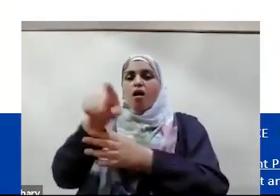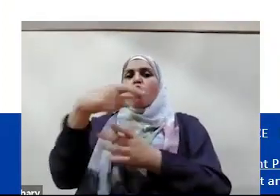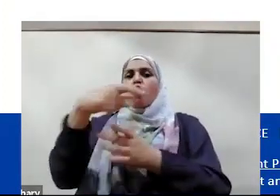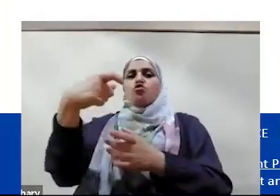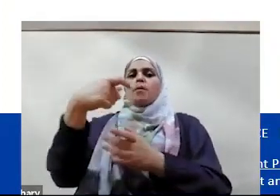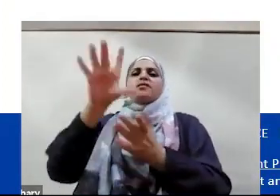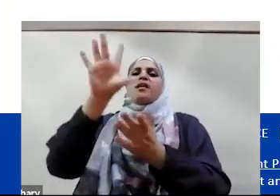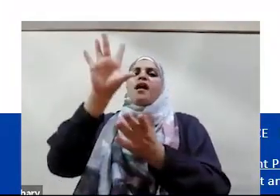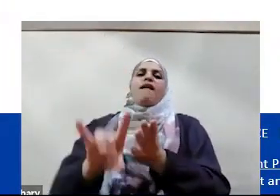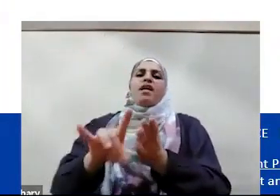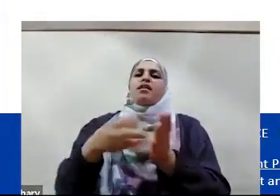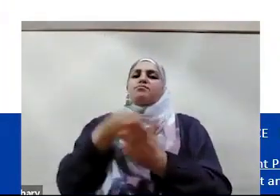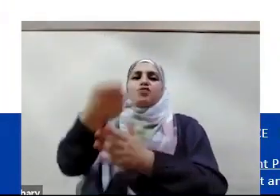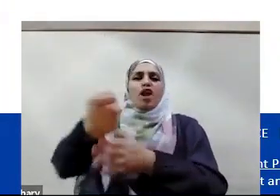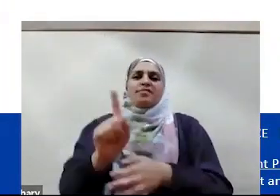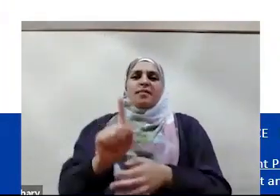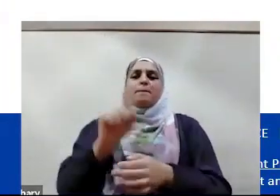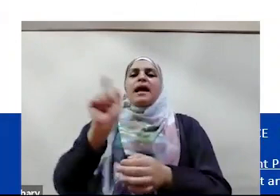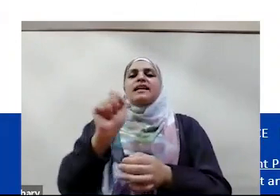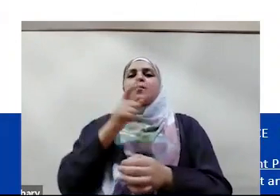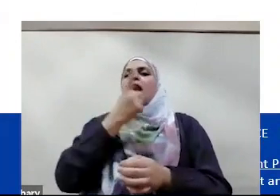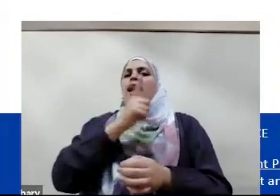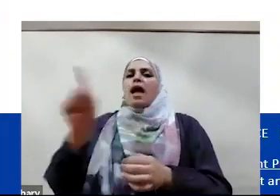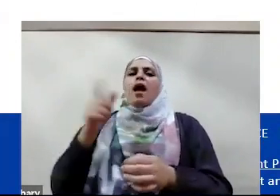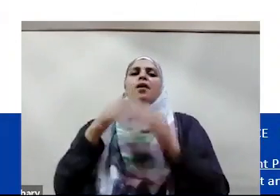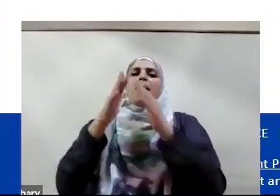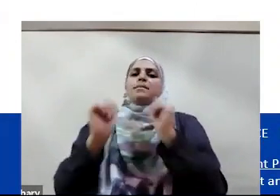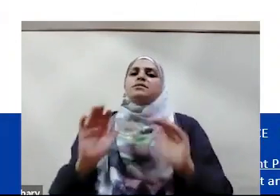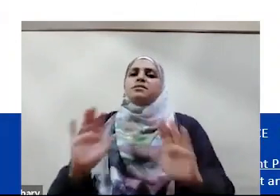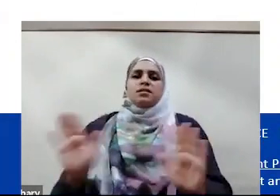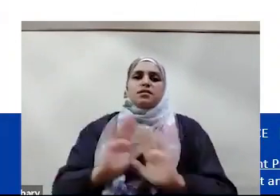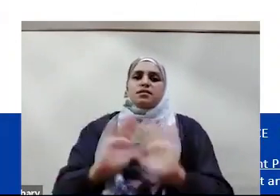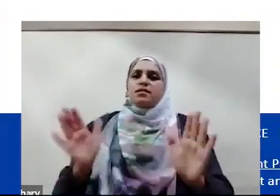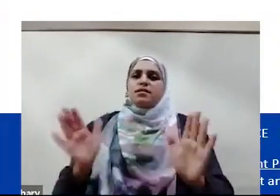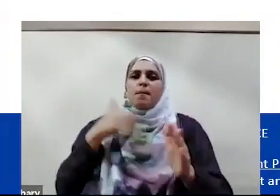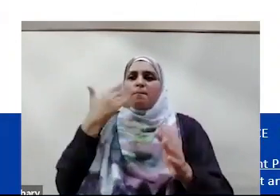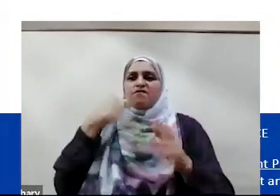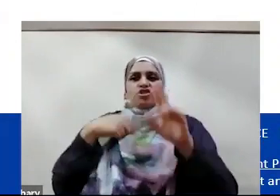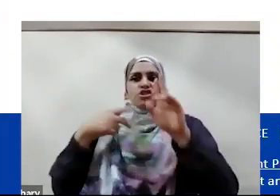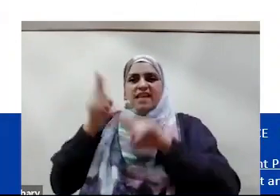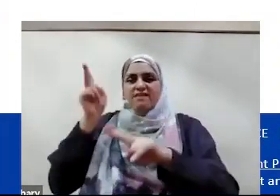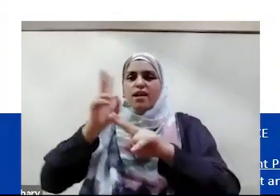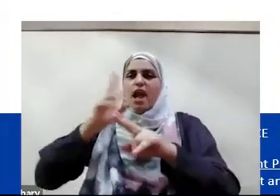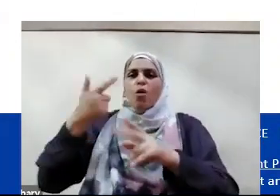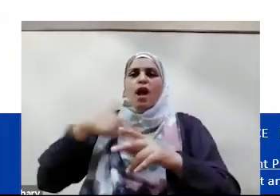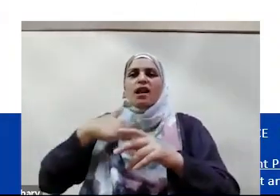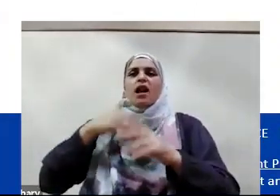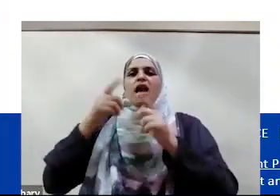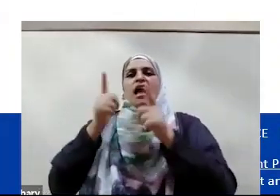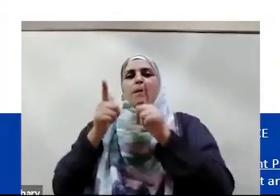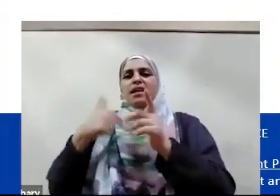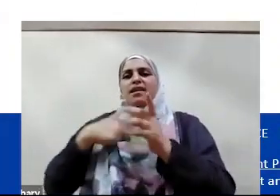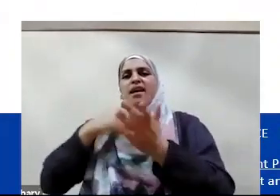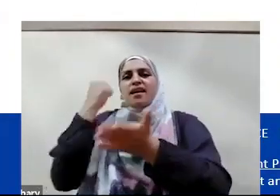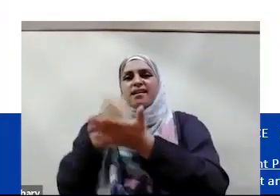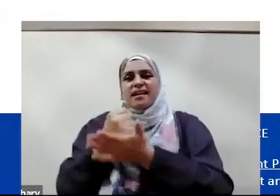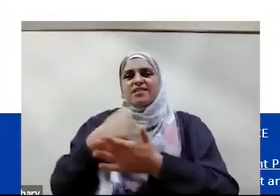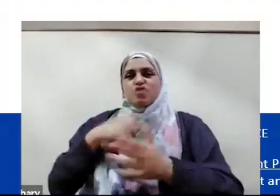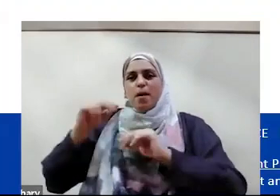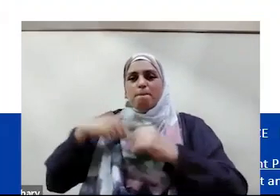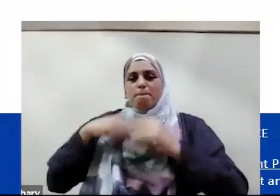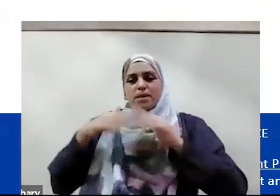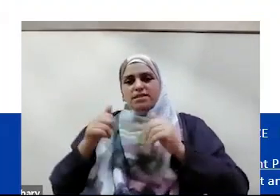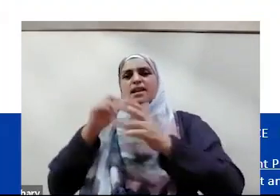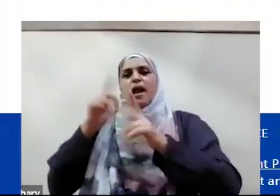تقدموا على المنحة. بيتأكد من حضراتكم إنكم قريتوا كل إرشادات التقديم